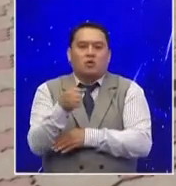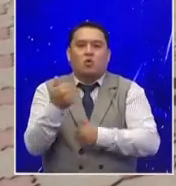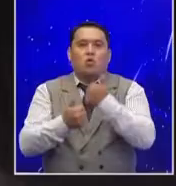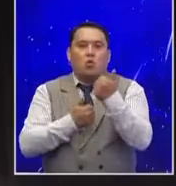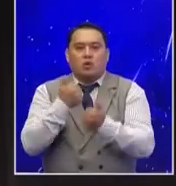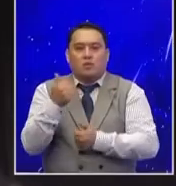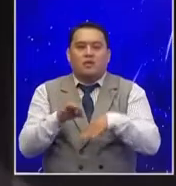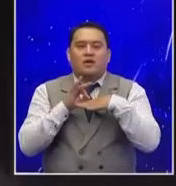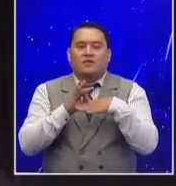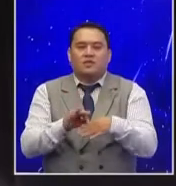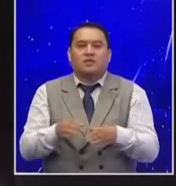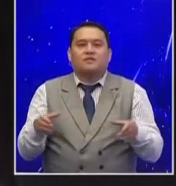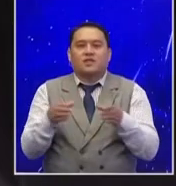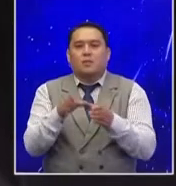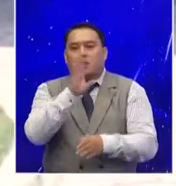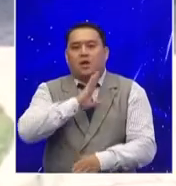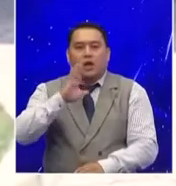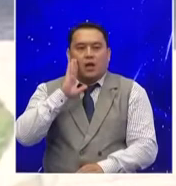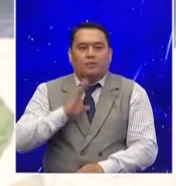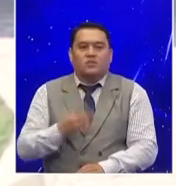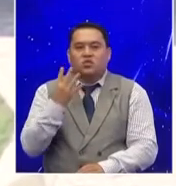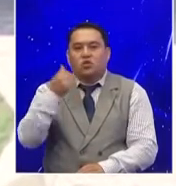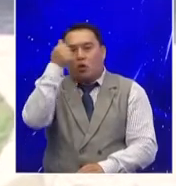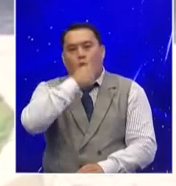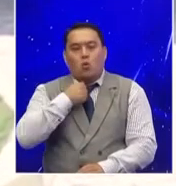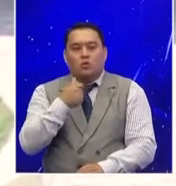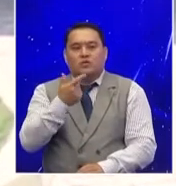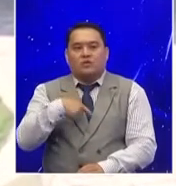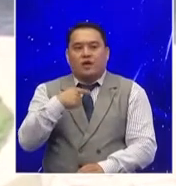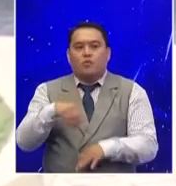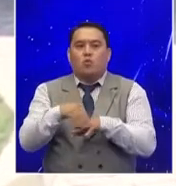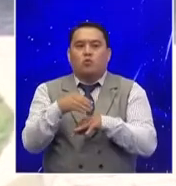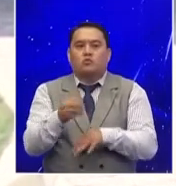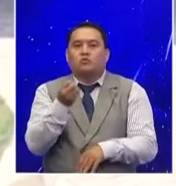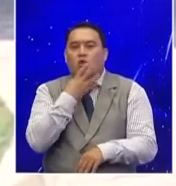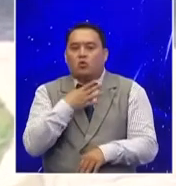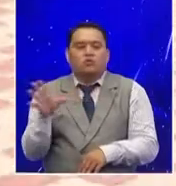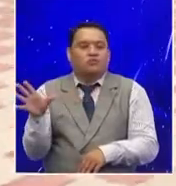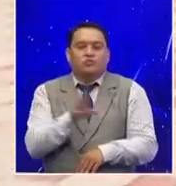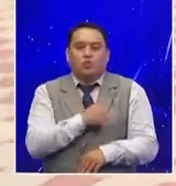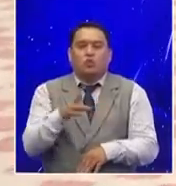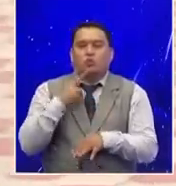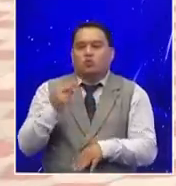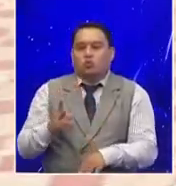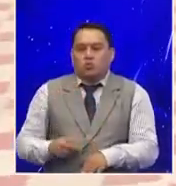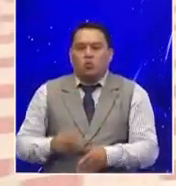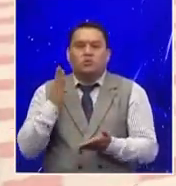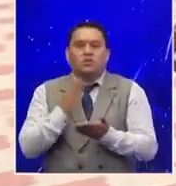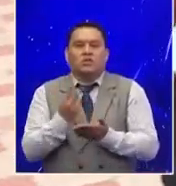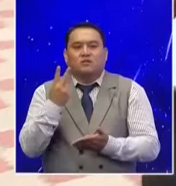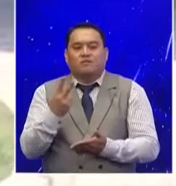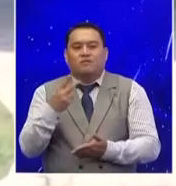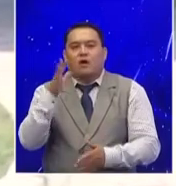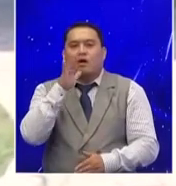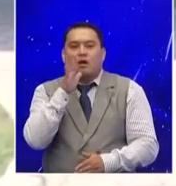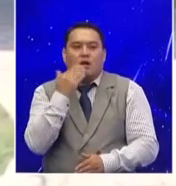конкурсе, проведенном Советом матерей. 4 года я живу со своим мужем, у нас все хорошо, у нас есть дочь Эмилия, ей 2 годика